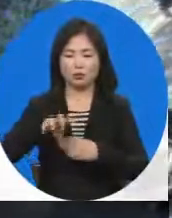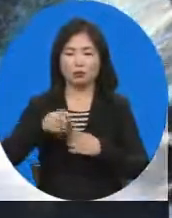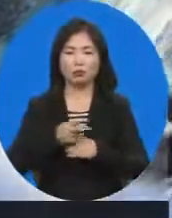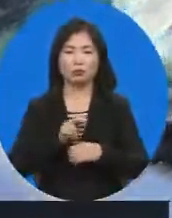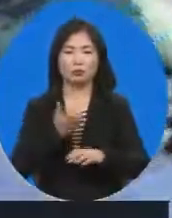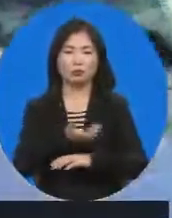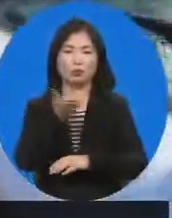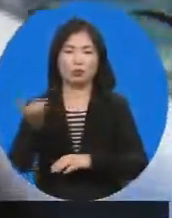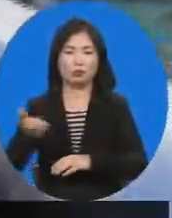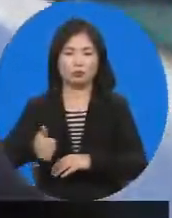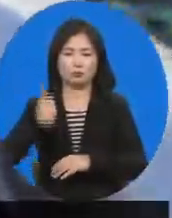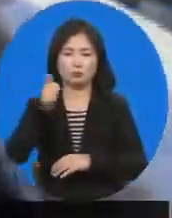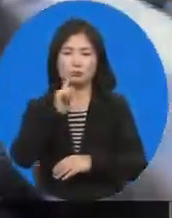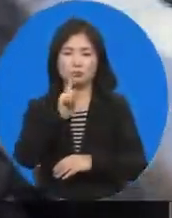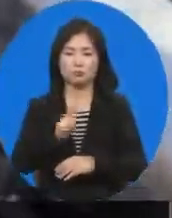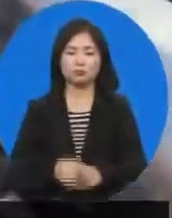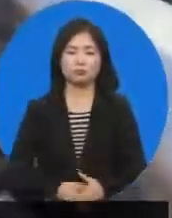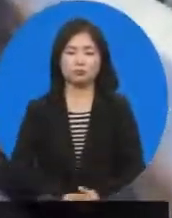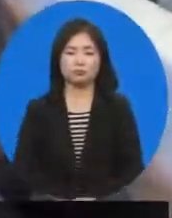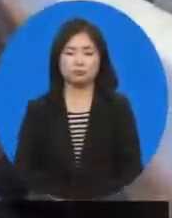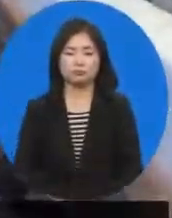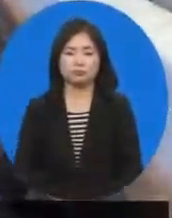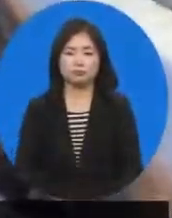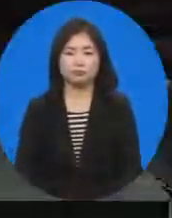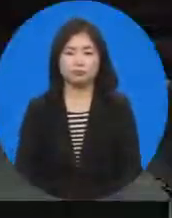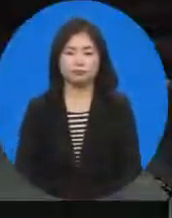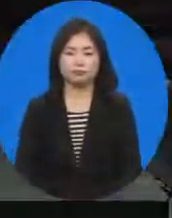대피하는 것이 우선이라고 당부했습니다